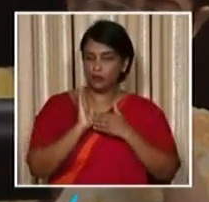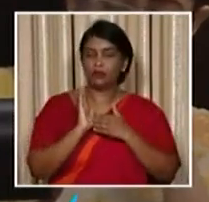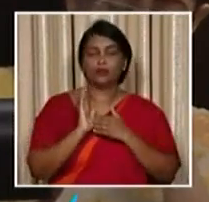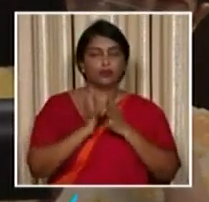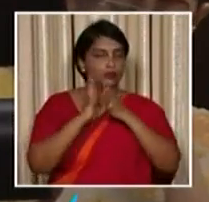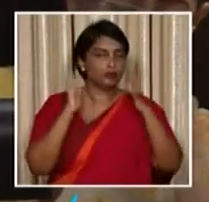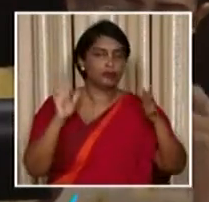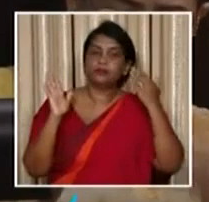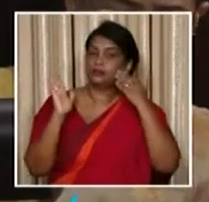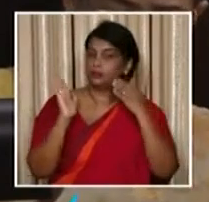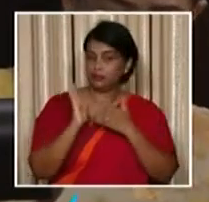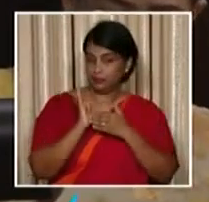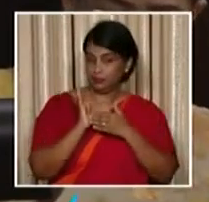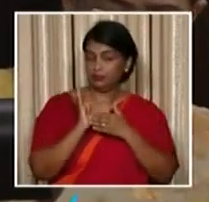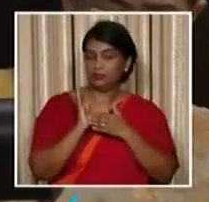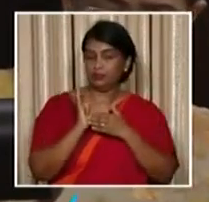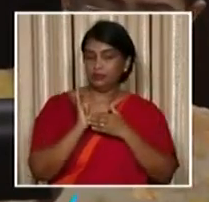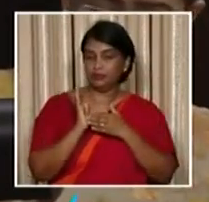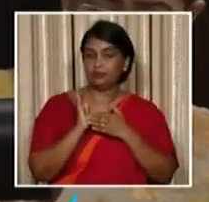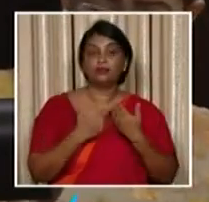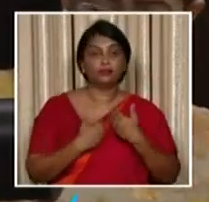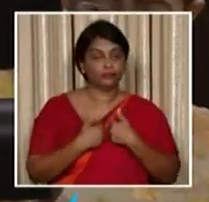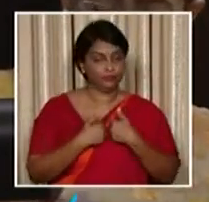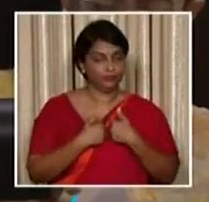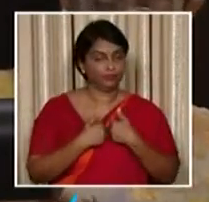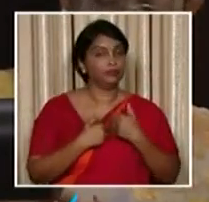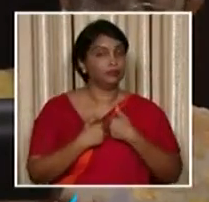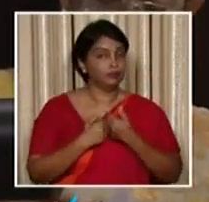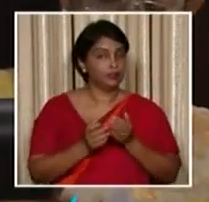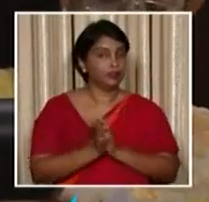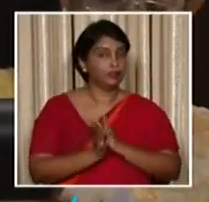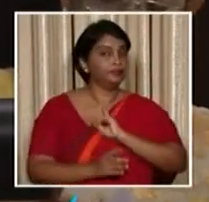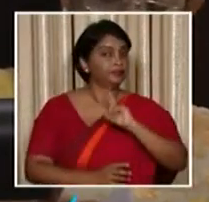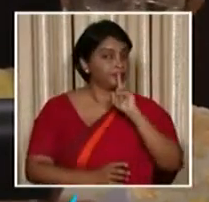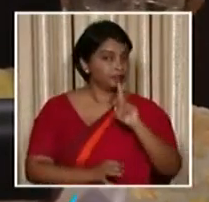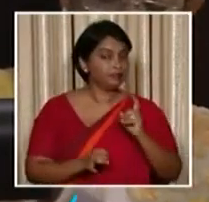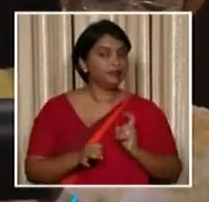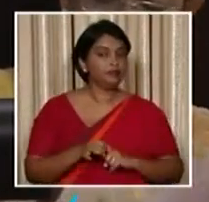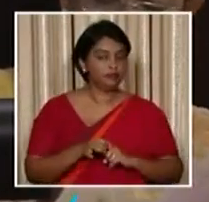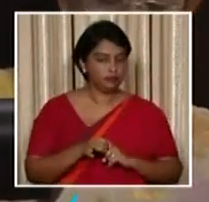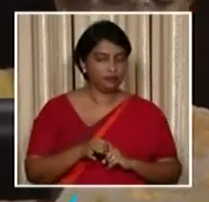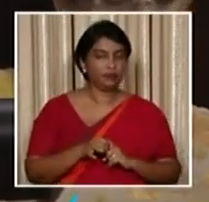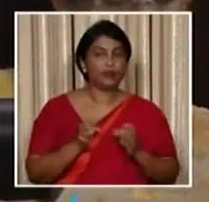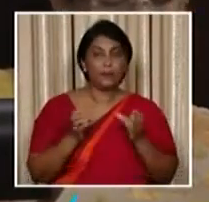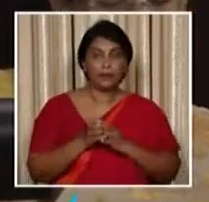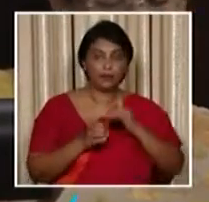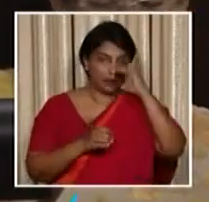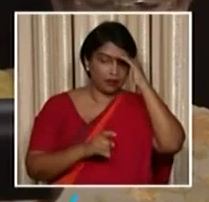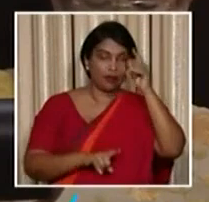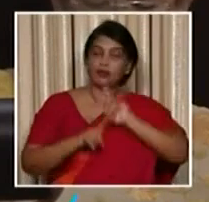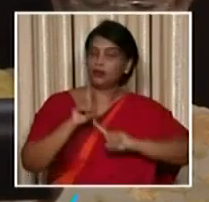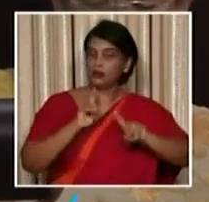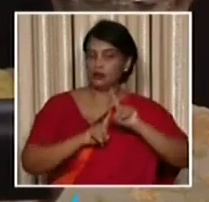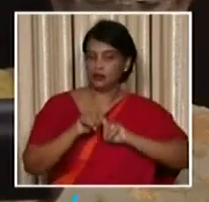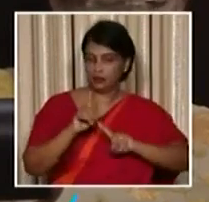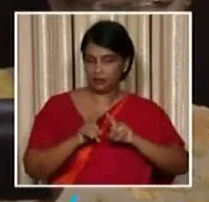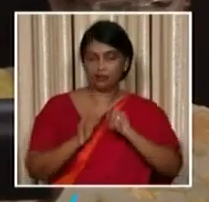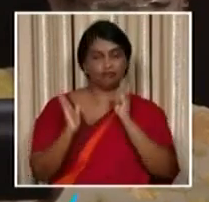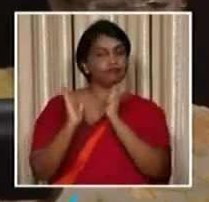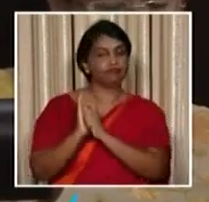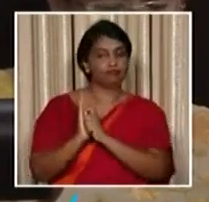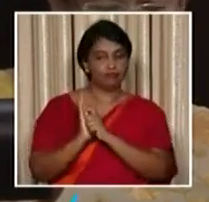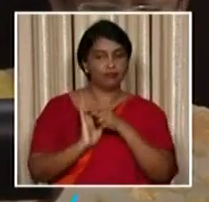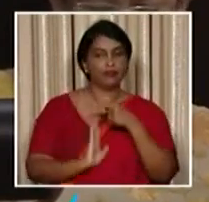දැඩි අවධානයක් යොමු කරන්න මගේ මම විසින් මතු කරලා දේ ප්‍රශ්නය පක්ෂනායක රැස්වීමේදී මිනිත්තු වෙලා